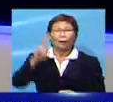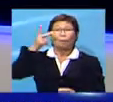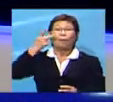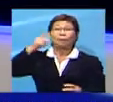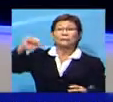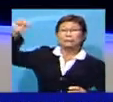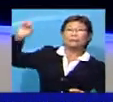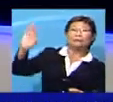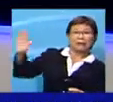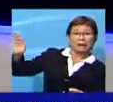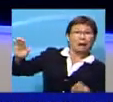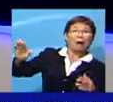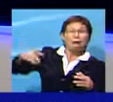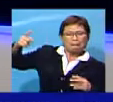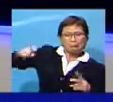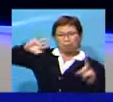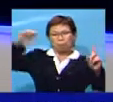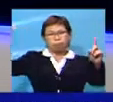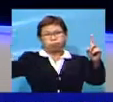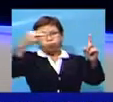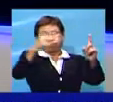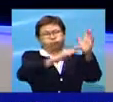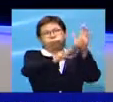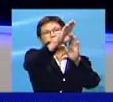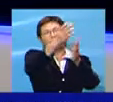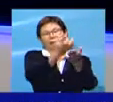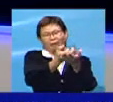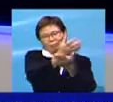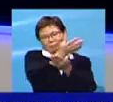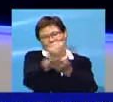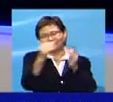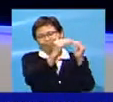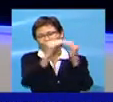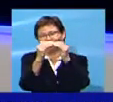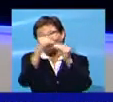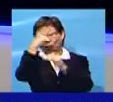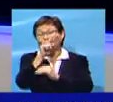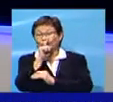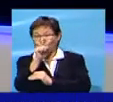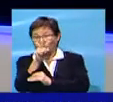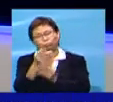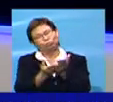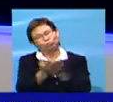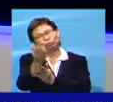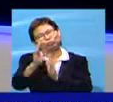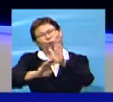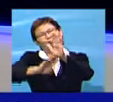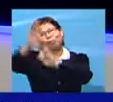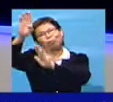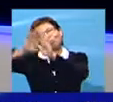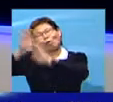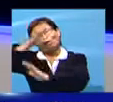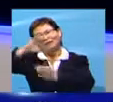Politik Sabah masih perlu berpaksikan pembangunan ekonomi dan kestabilan bagi memastikan dia terus membangun dan